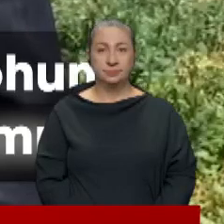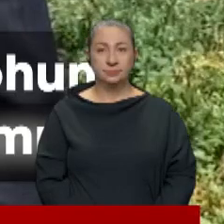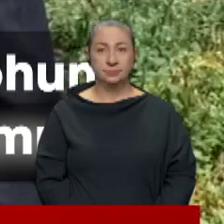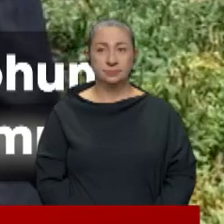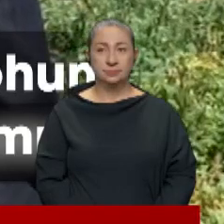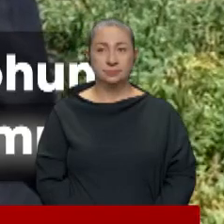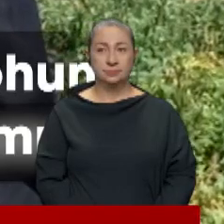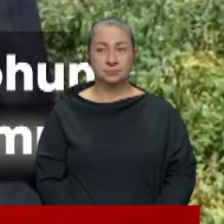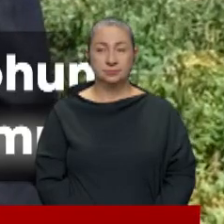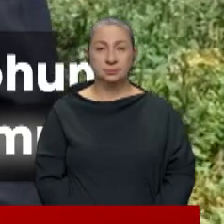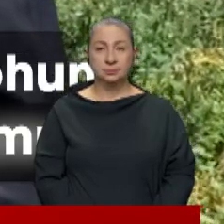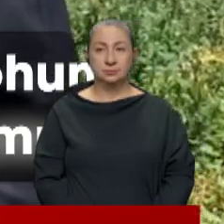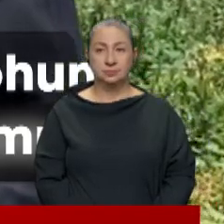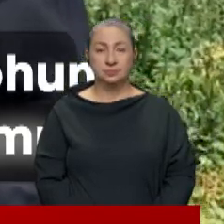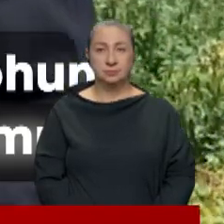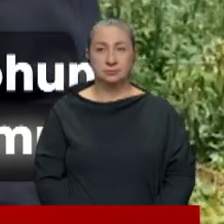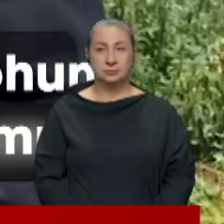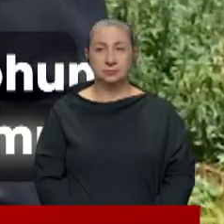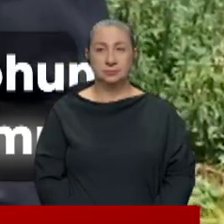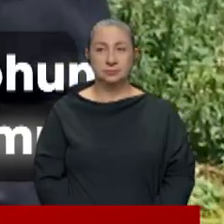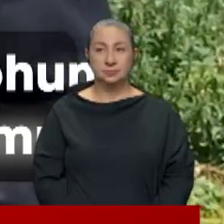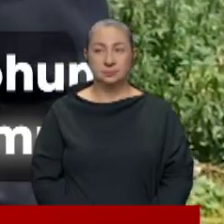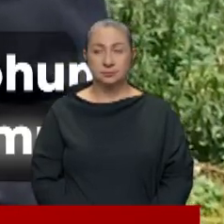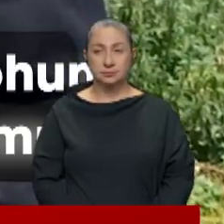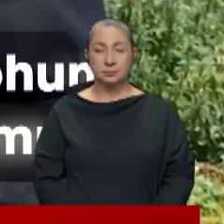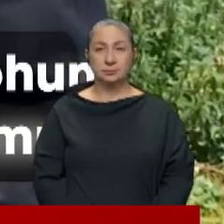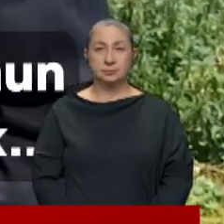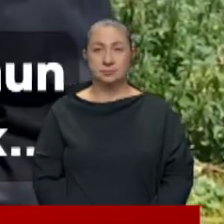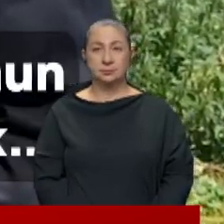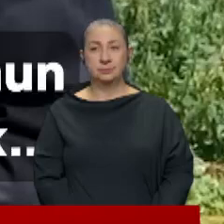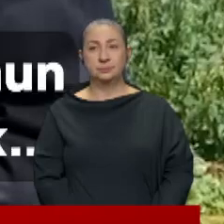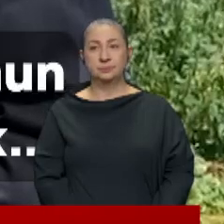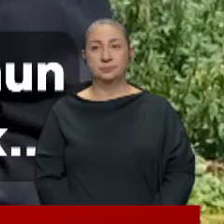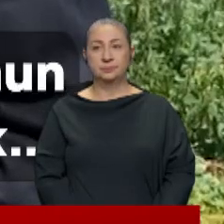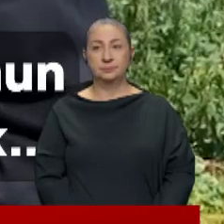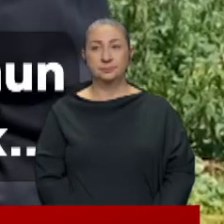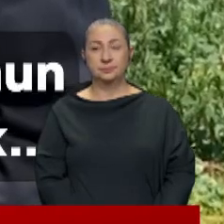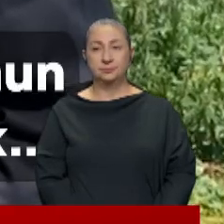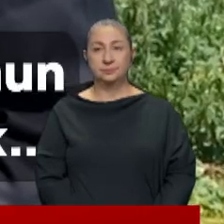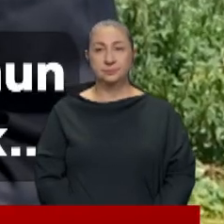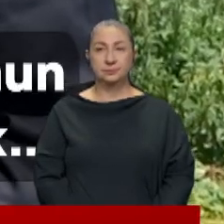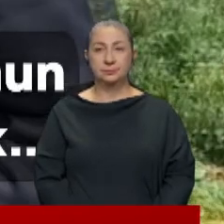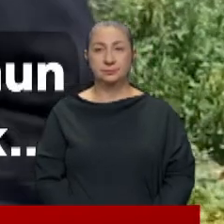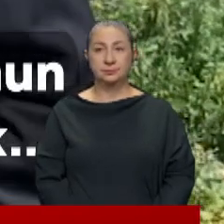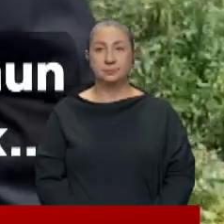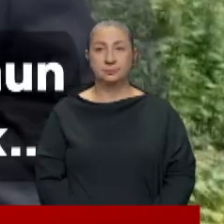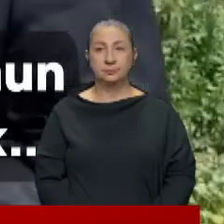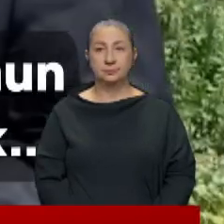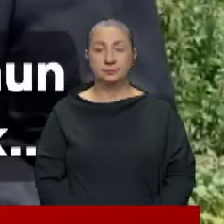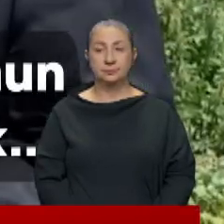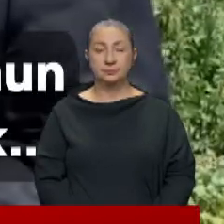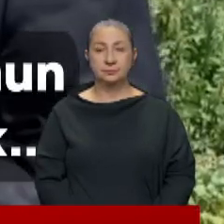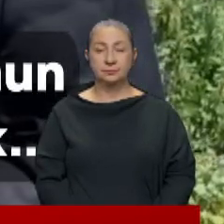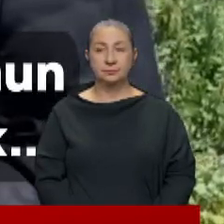tohum. Yani geçen seneye göre bu seneki harcamalarımız %300 ile %200 arası arttı. Geçen sene